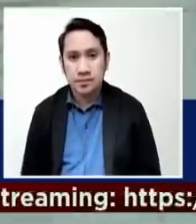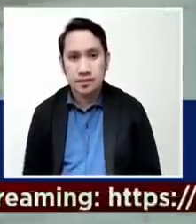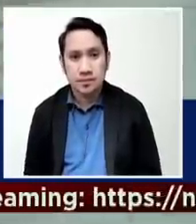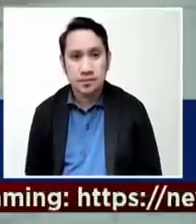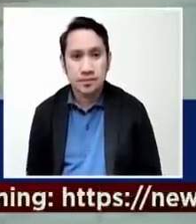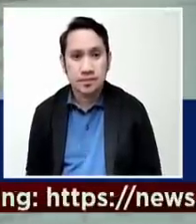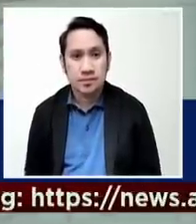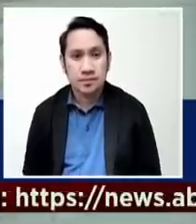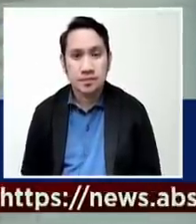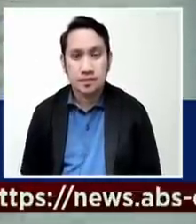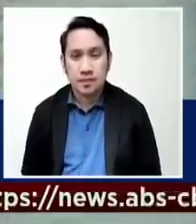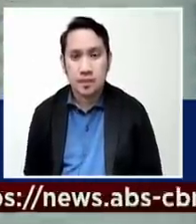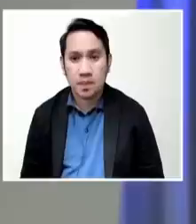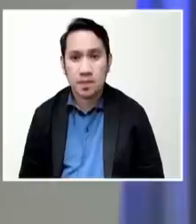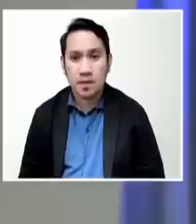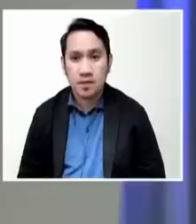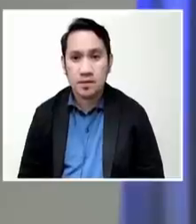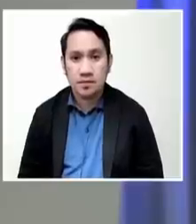ABS-CBN News.